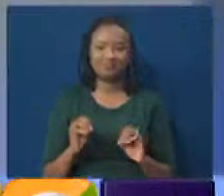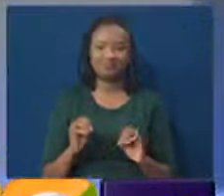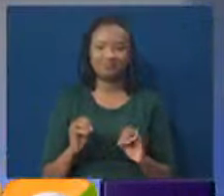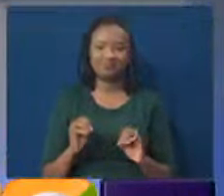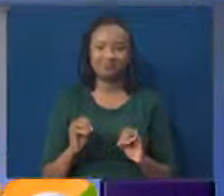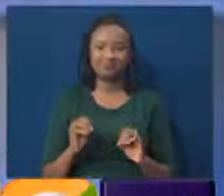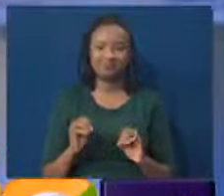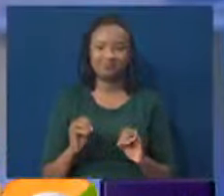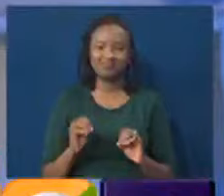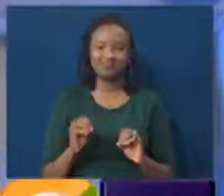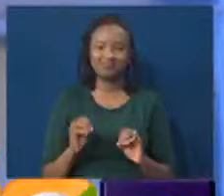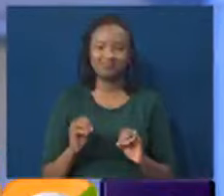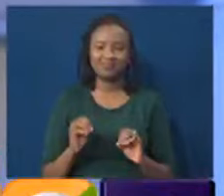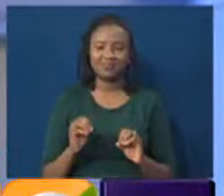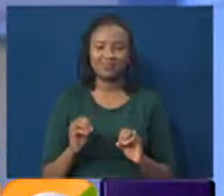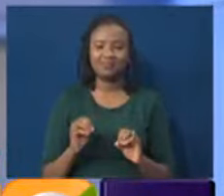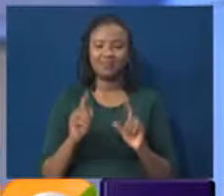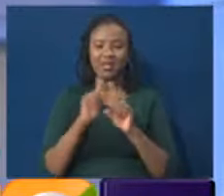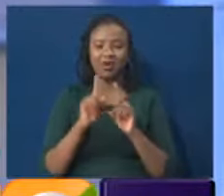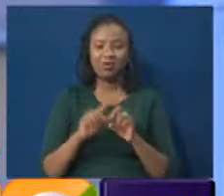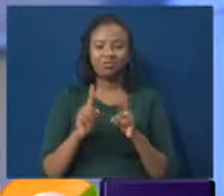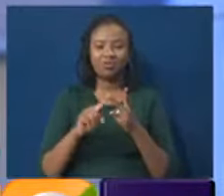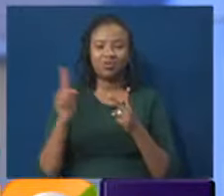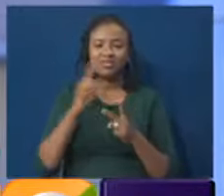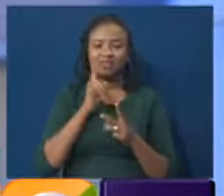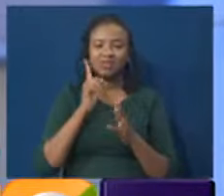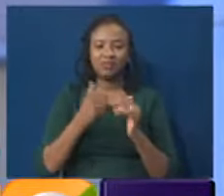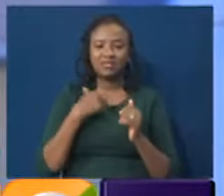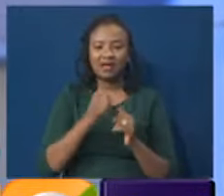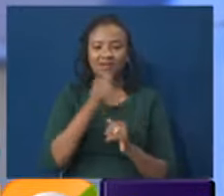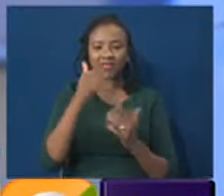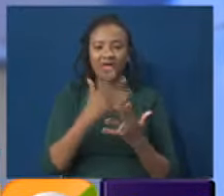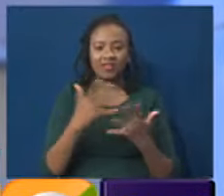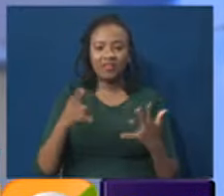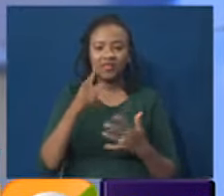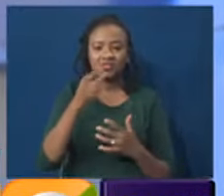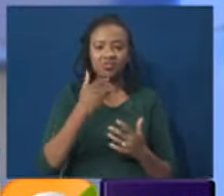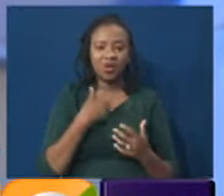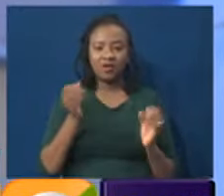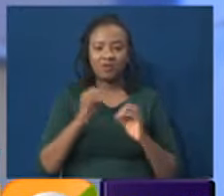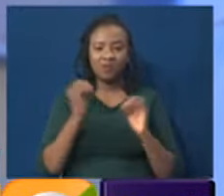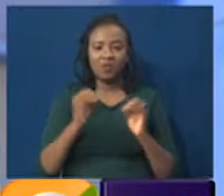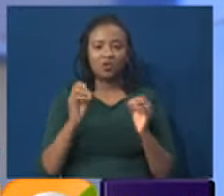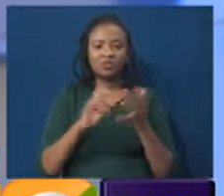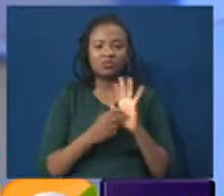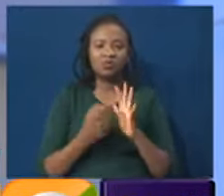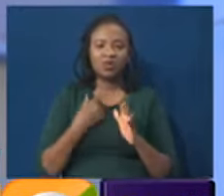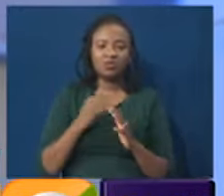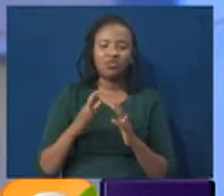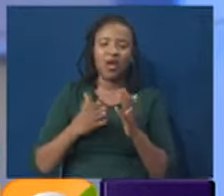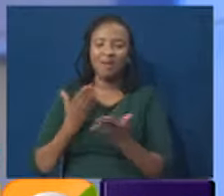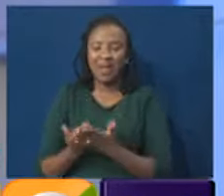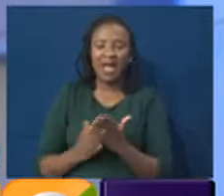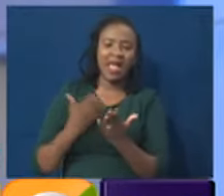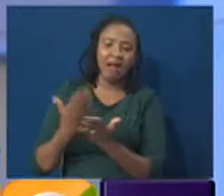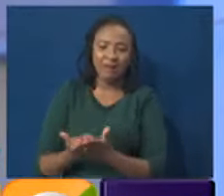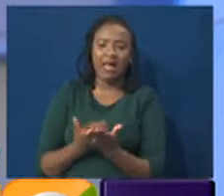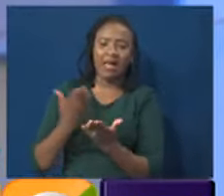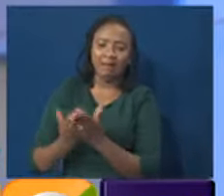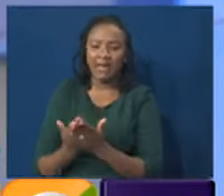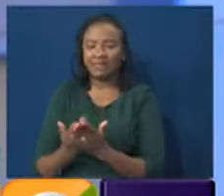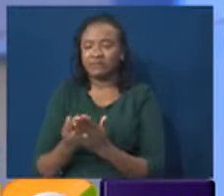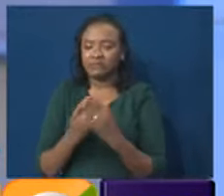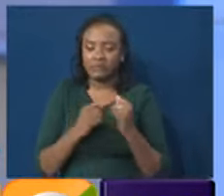hujakuwa qualified, kuna hizi documents zenye hauna, zingine zenye unaitishwa. Sasa mtu anachoka kurudi huko, unaambiwa lazima